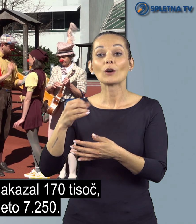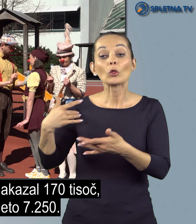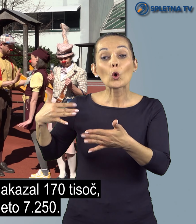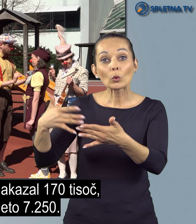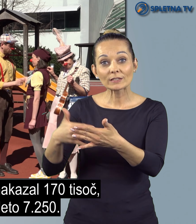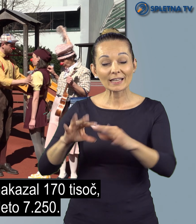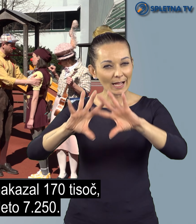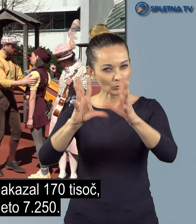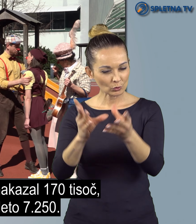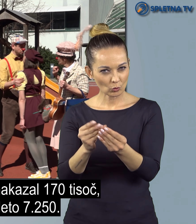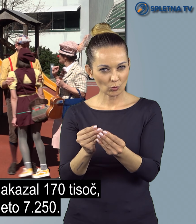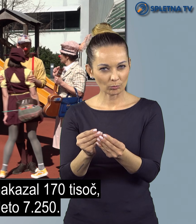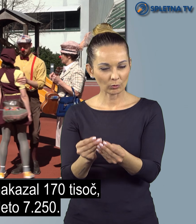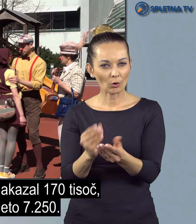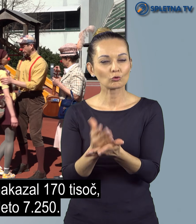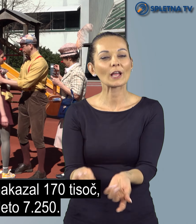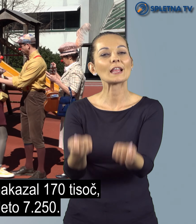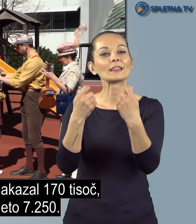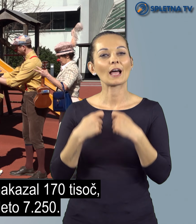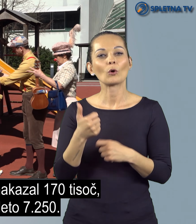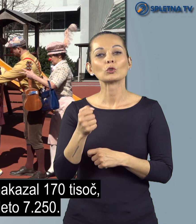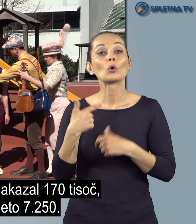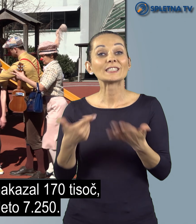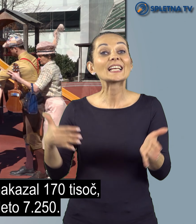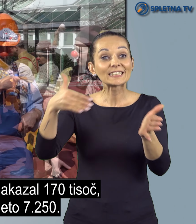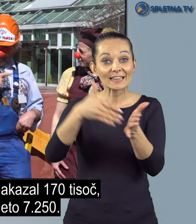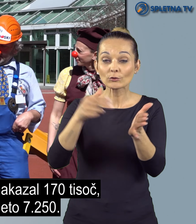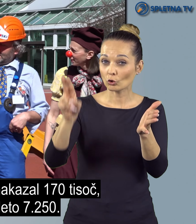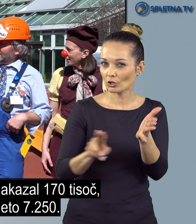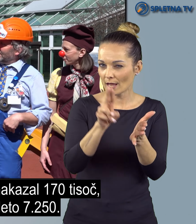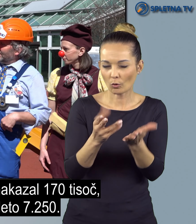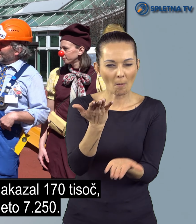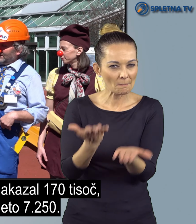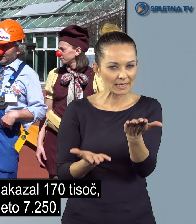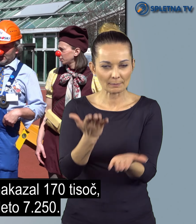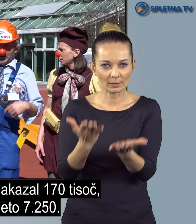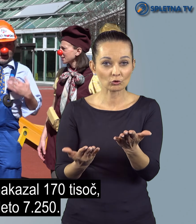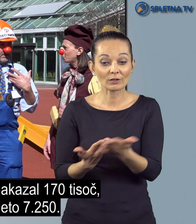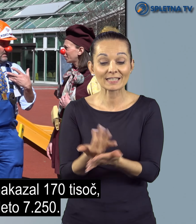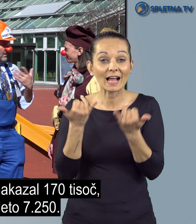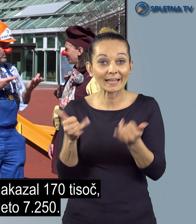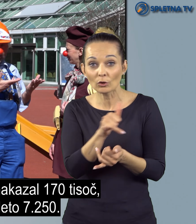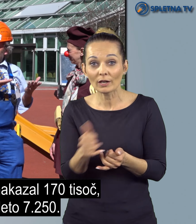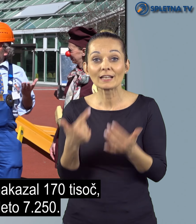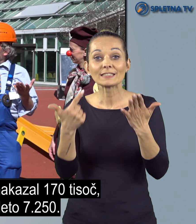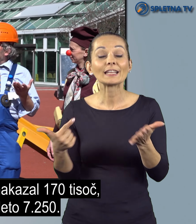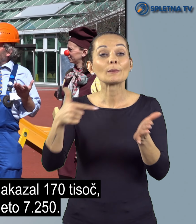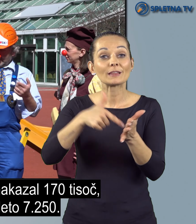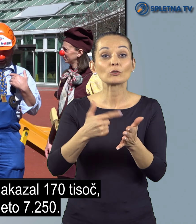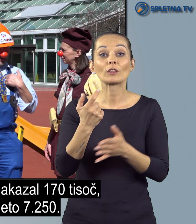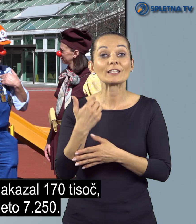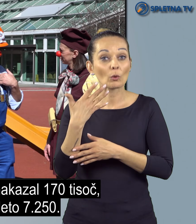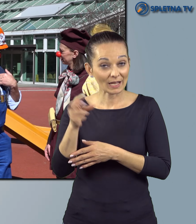do zdaj skupno že nakazal 170 tisoč evrov približno, za letošnje leto